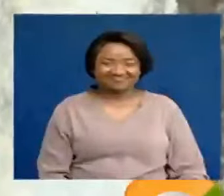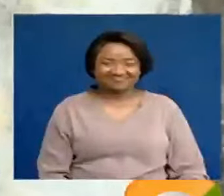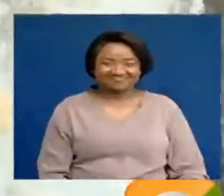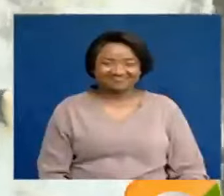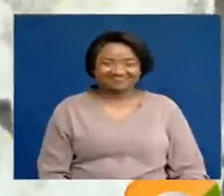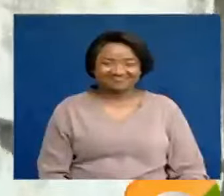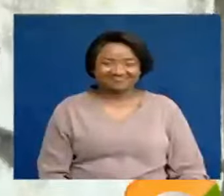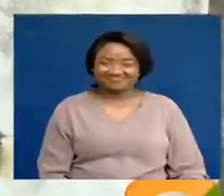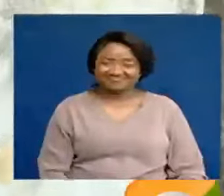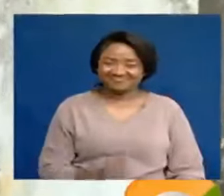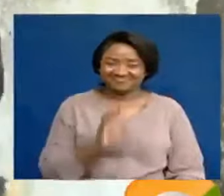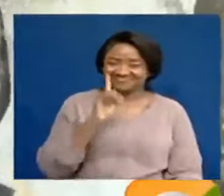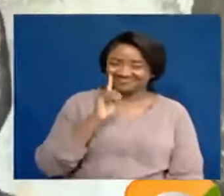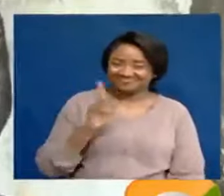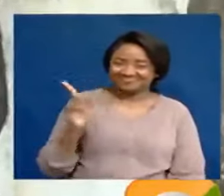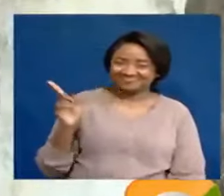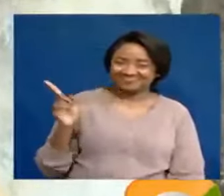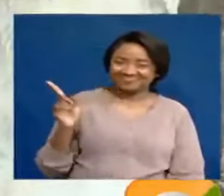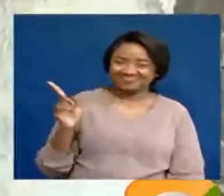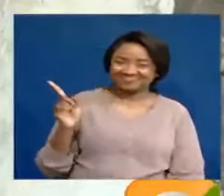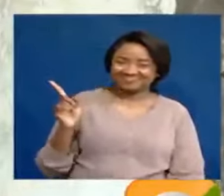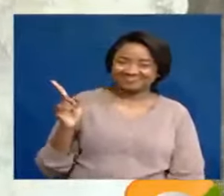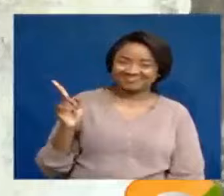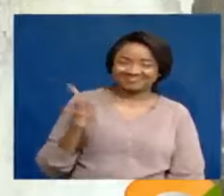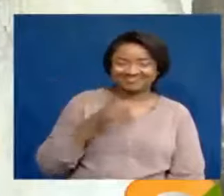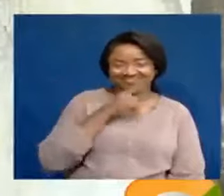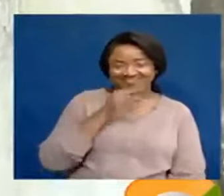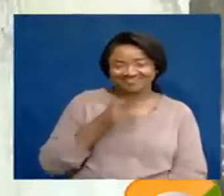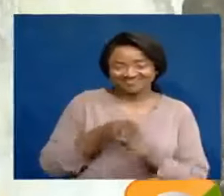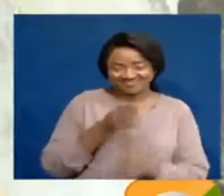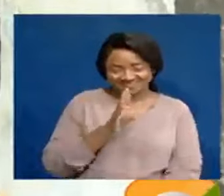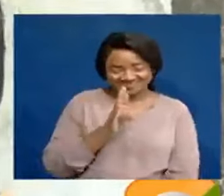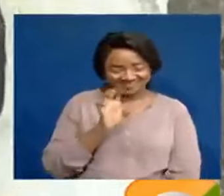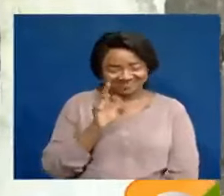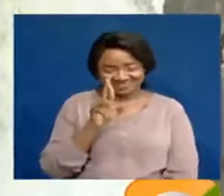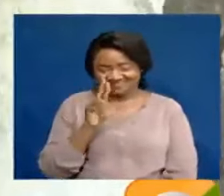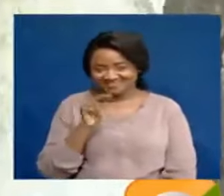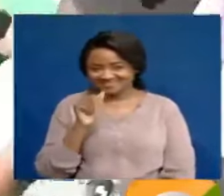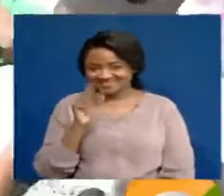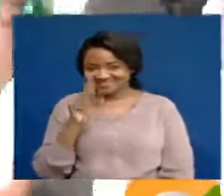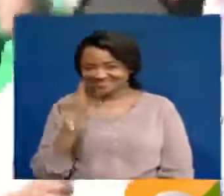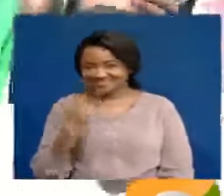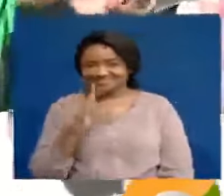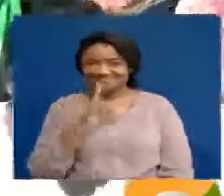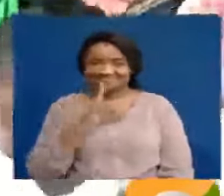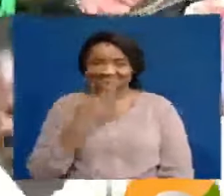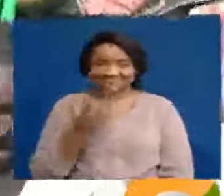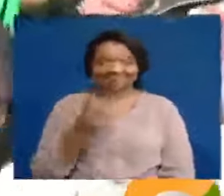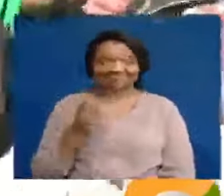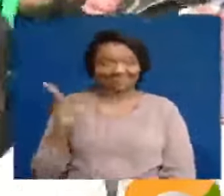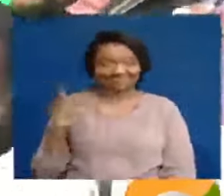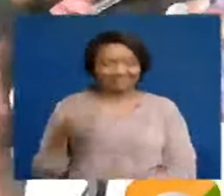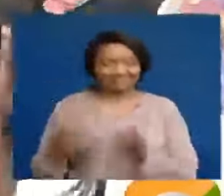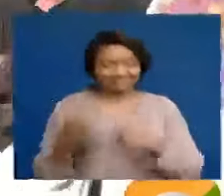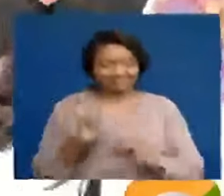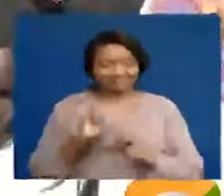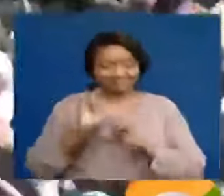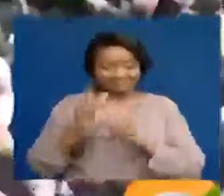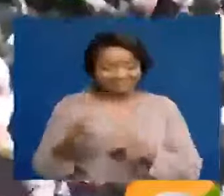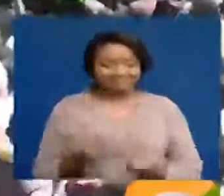Hivi ndivyo ilivyomaanisha kwa Bernard Manyuru, mkazi wa Bungoma, kwa mmoja kati ya mashabiki waliojishindia